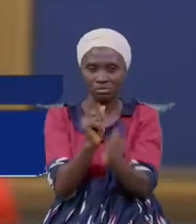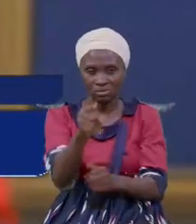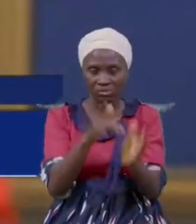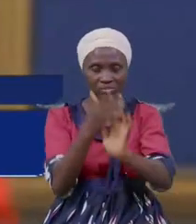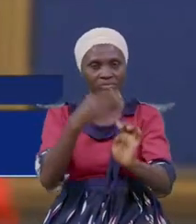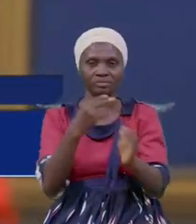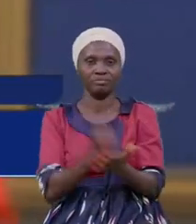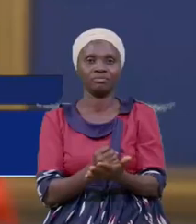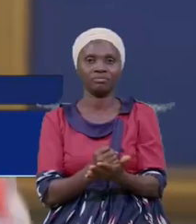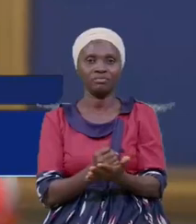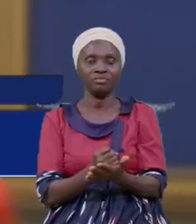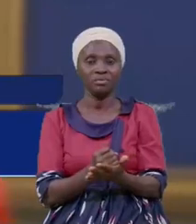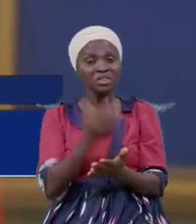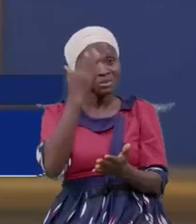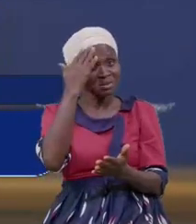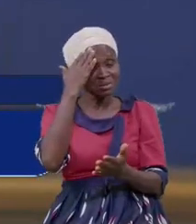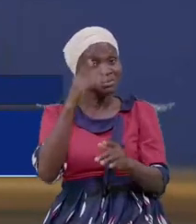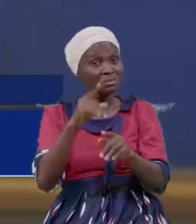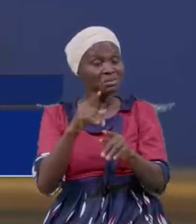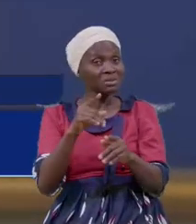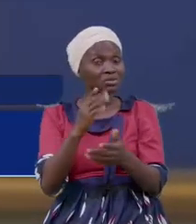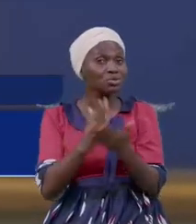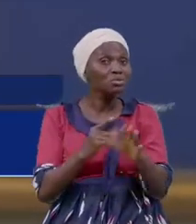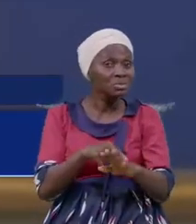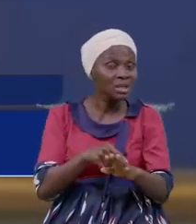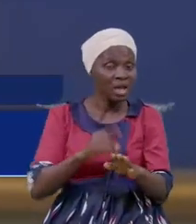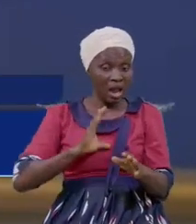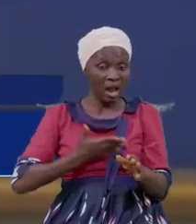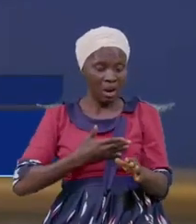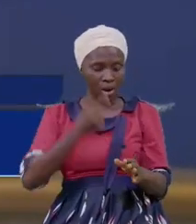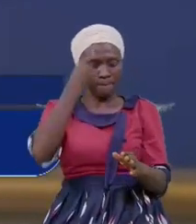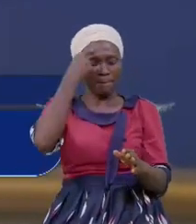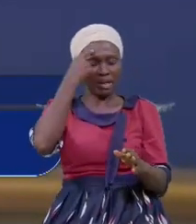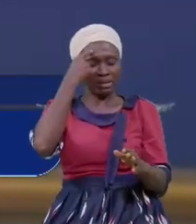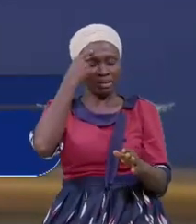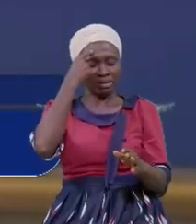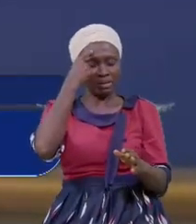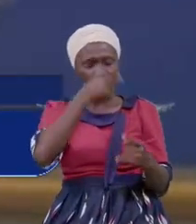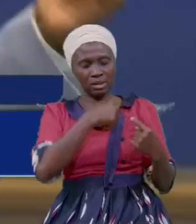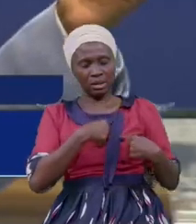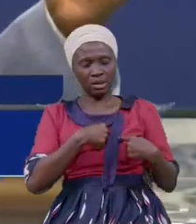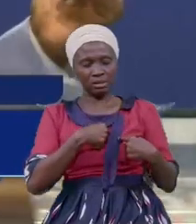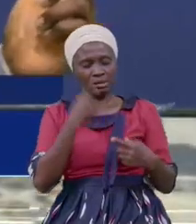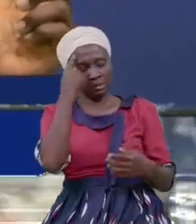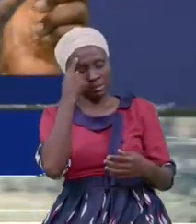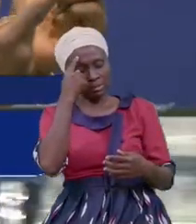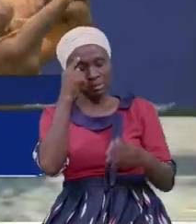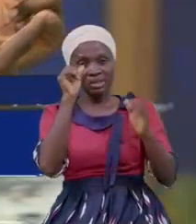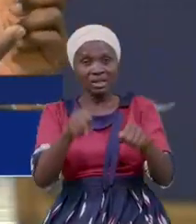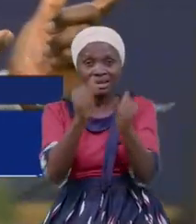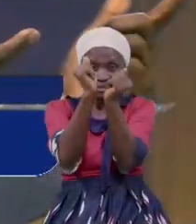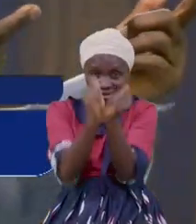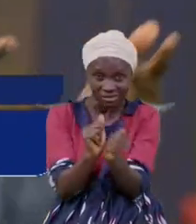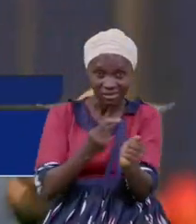notre état d'esprit nous attache notre histoire nous attache notre